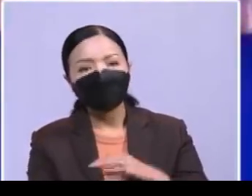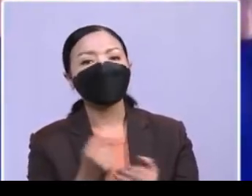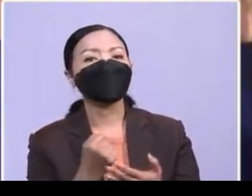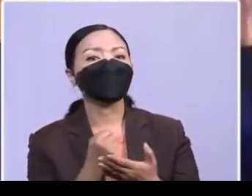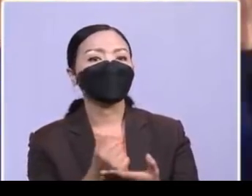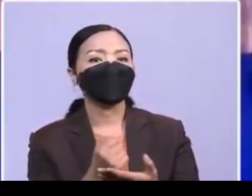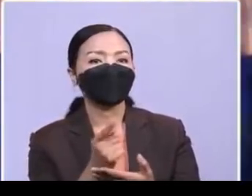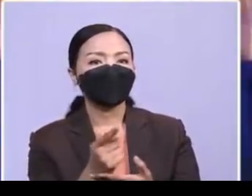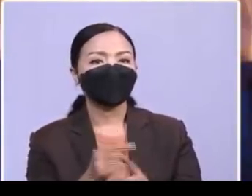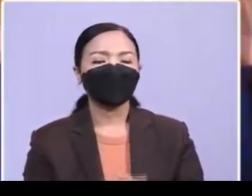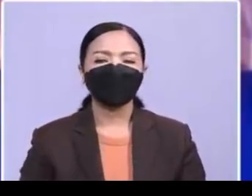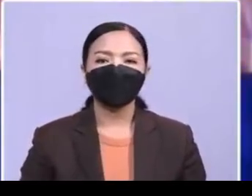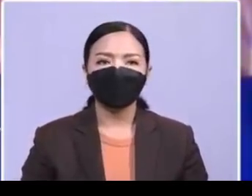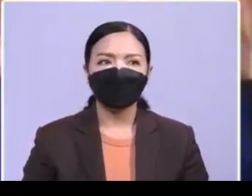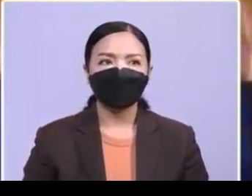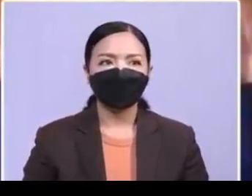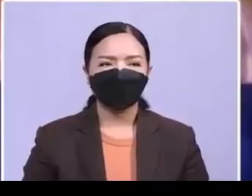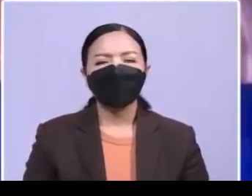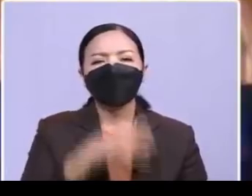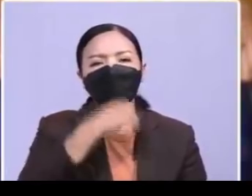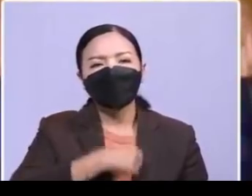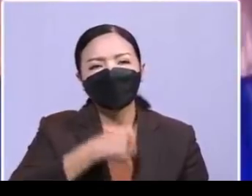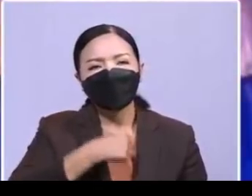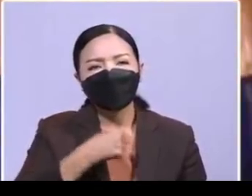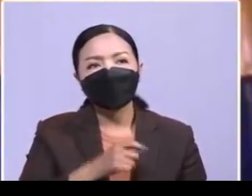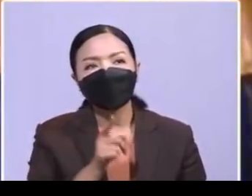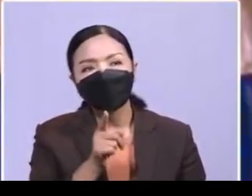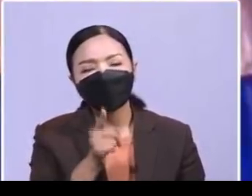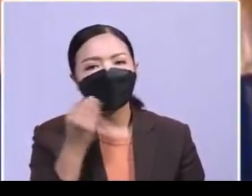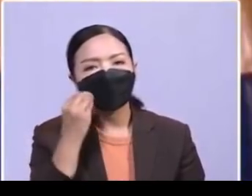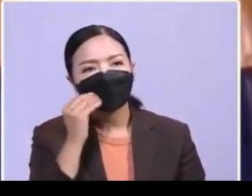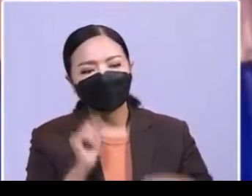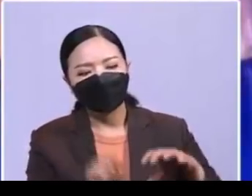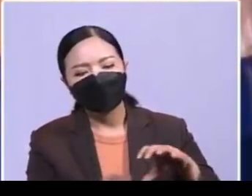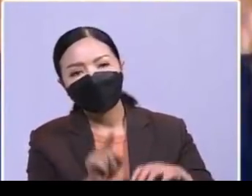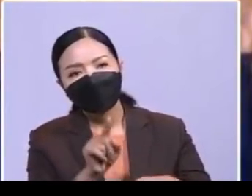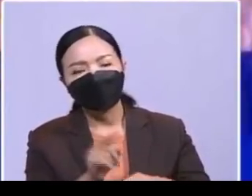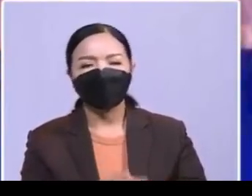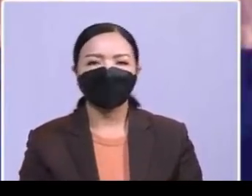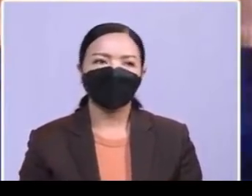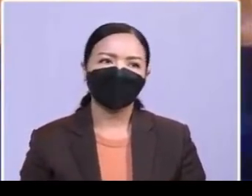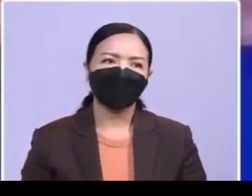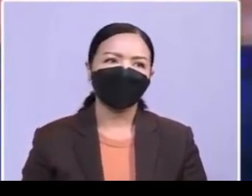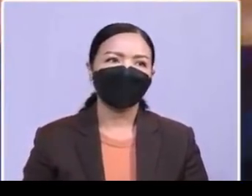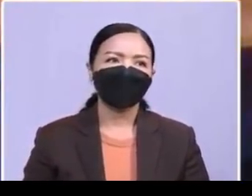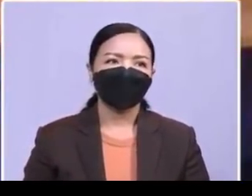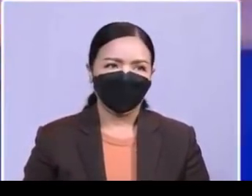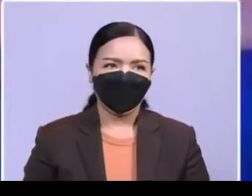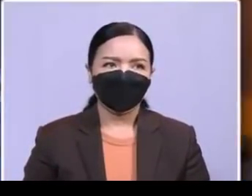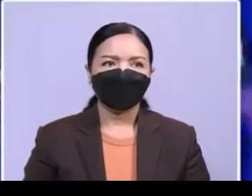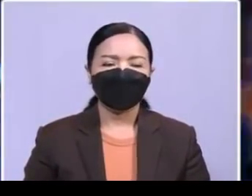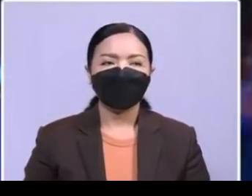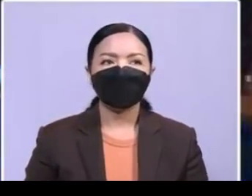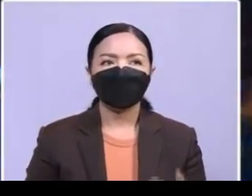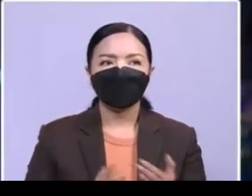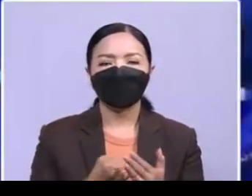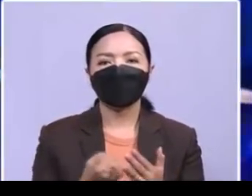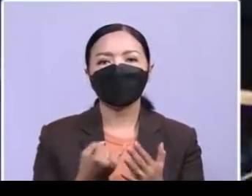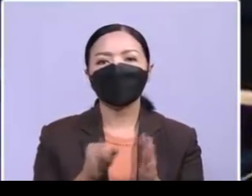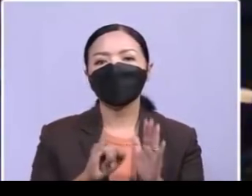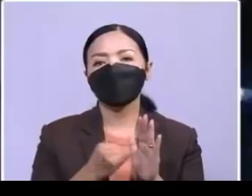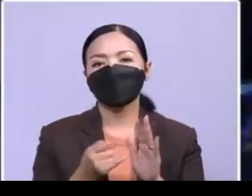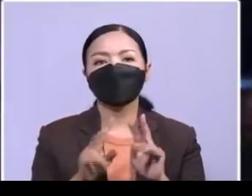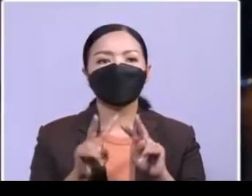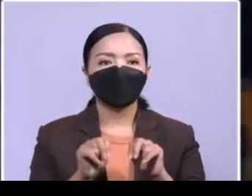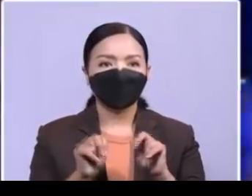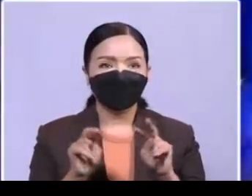เหลือคนสูงอายุที่อยู่ในบ้านหลังนี้เนี่ยนะฮะโอ้โหนี่ฮะเหตุการณ์ที่เกิดขึ้นที่จังหวัดนนทบุรี